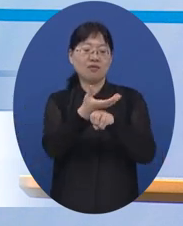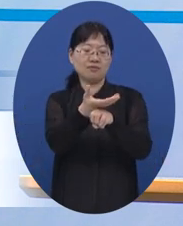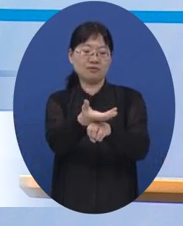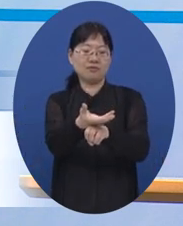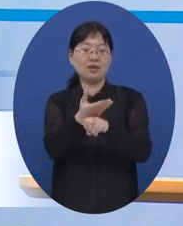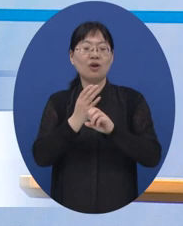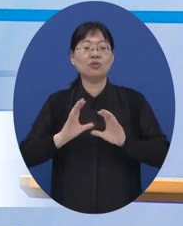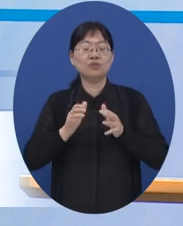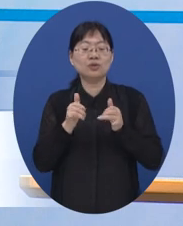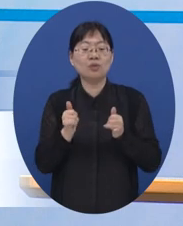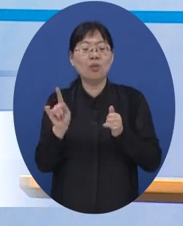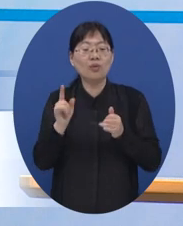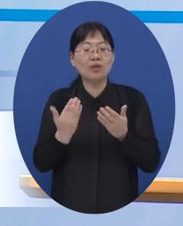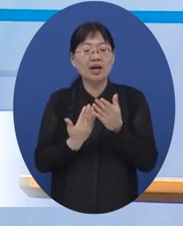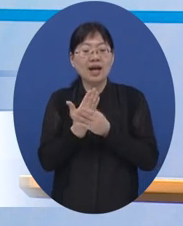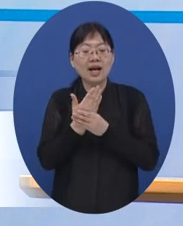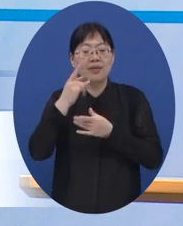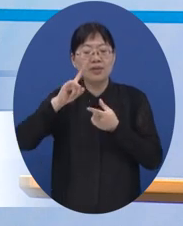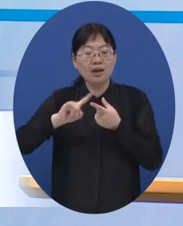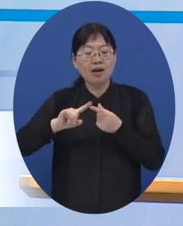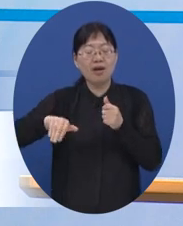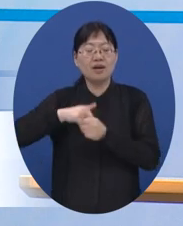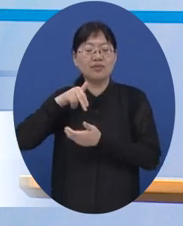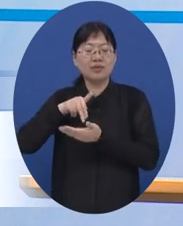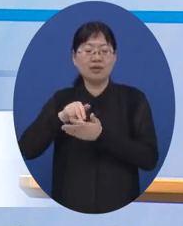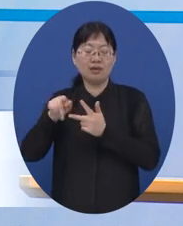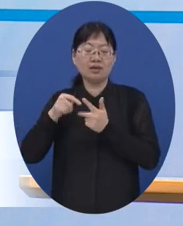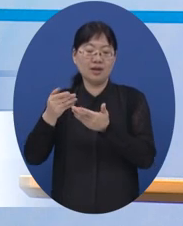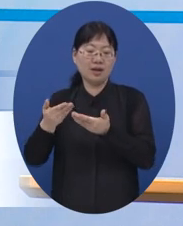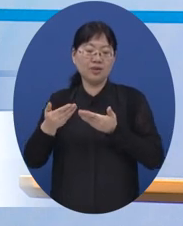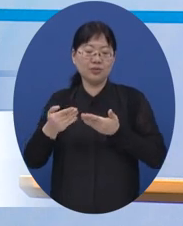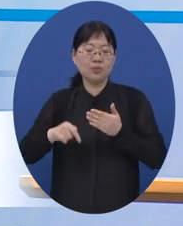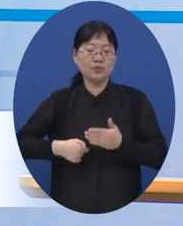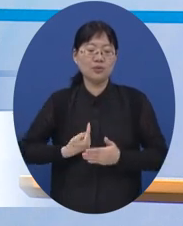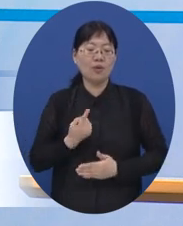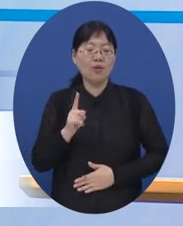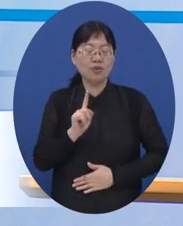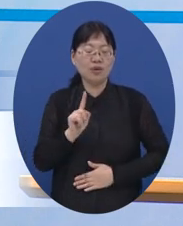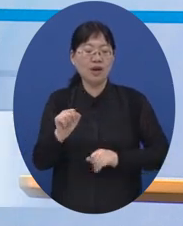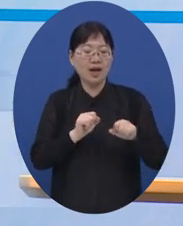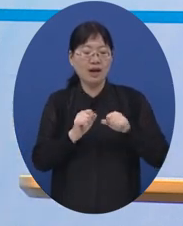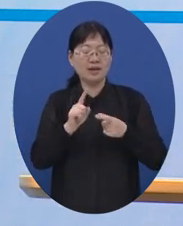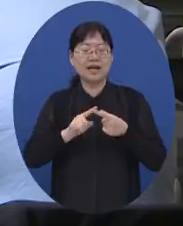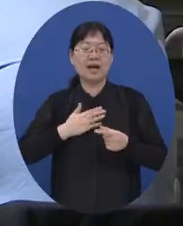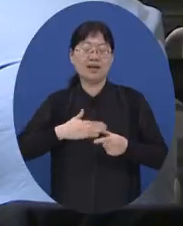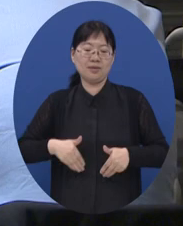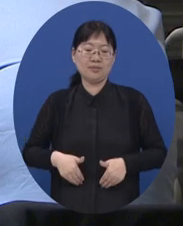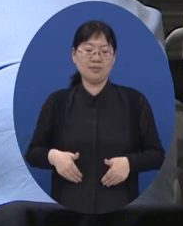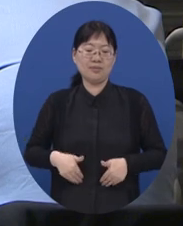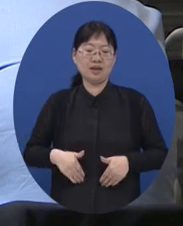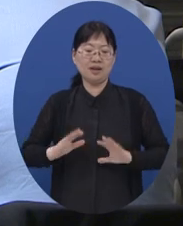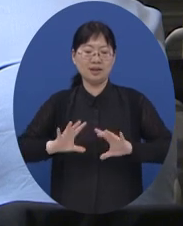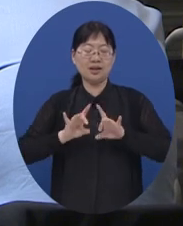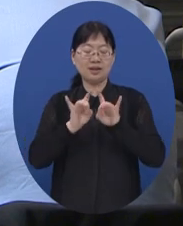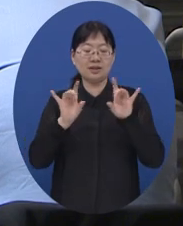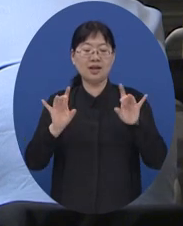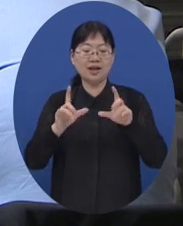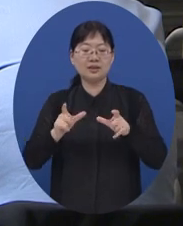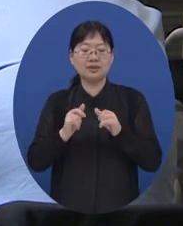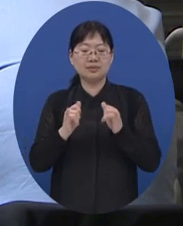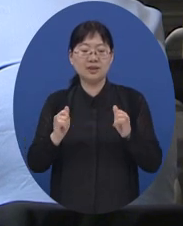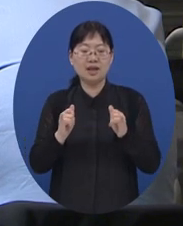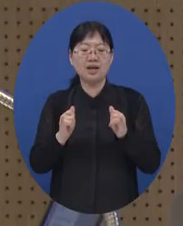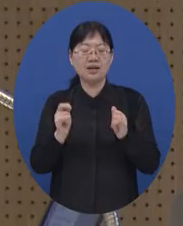what happened about the situation and how can they control, how can they manage themselves. 이 밖에 각국